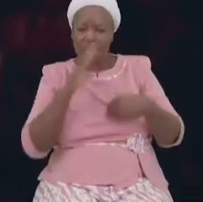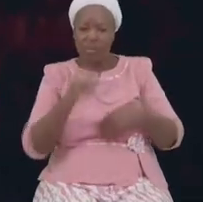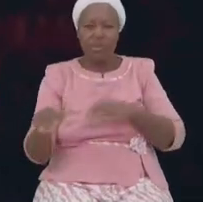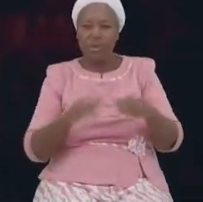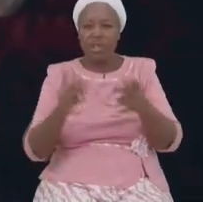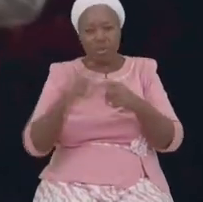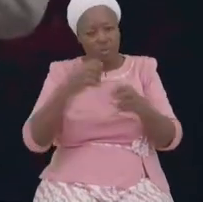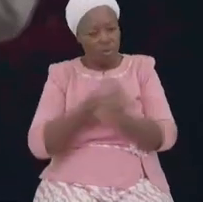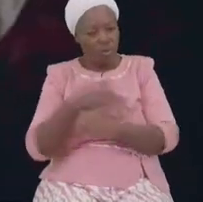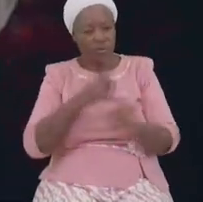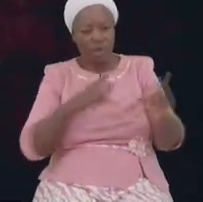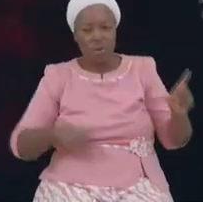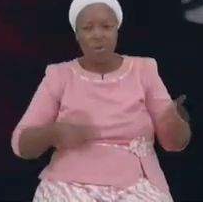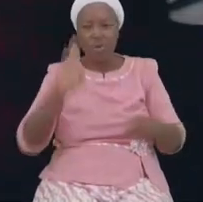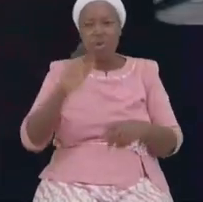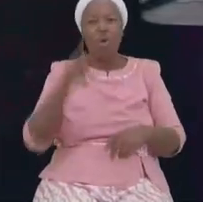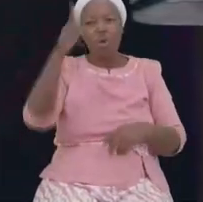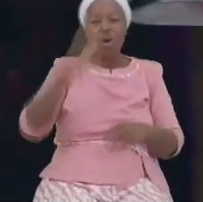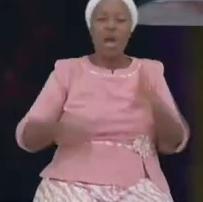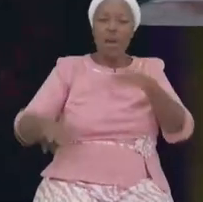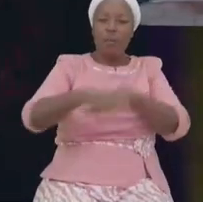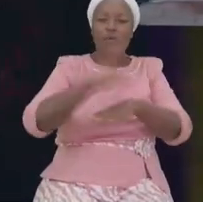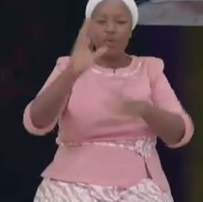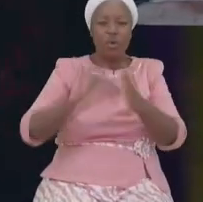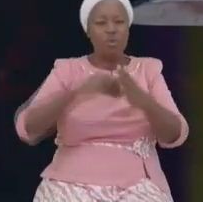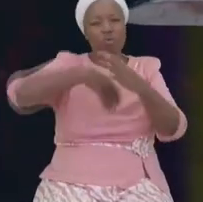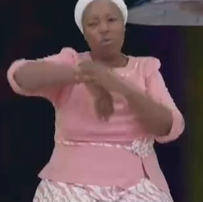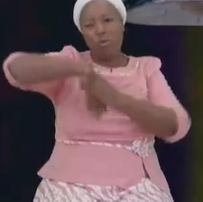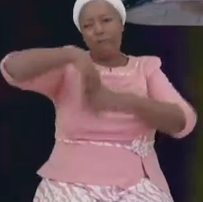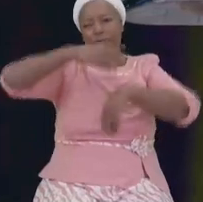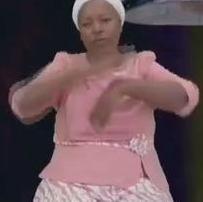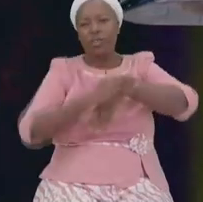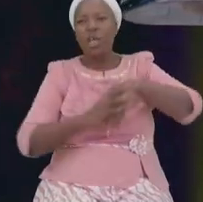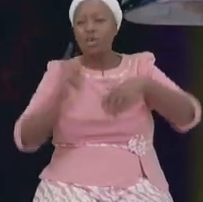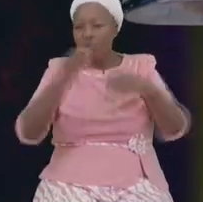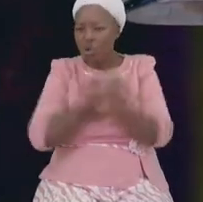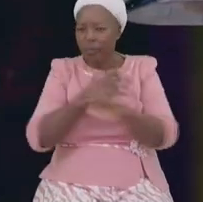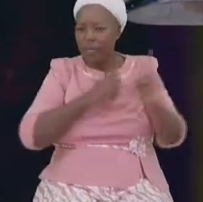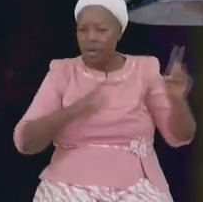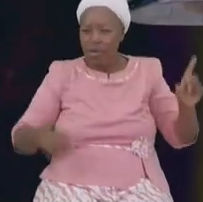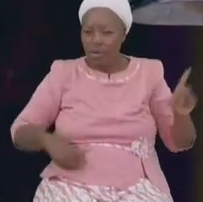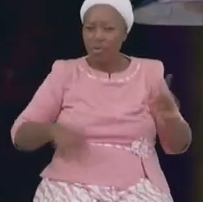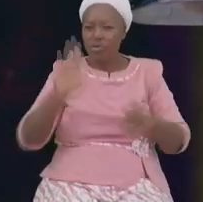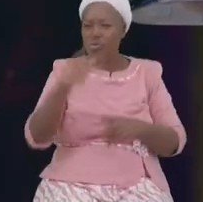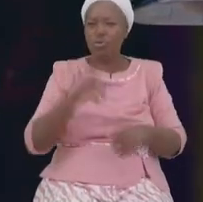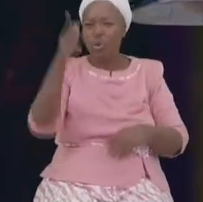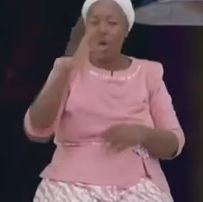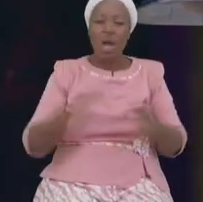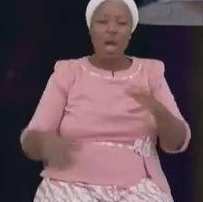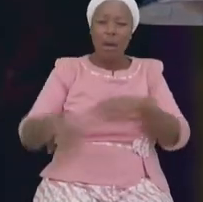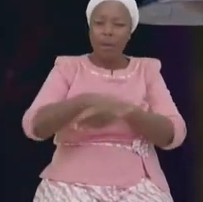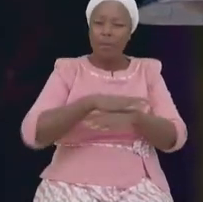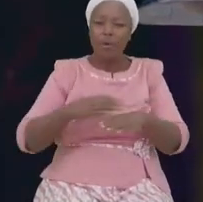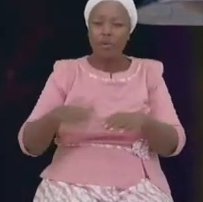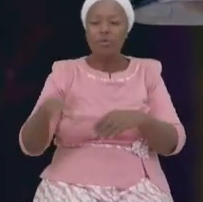Dieu, au-dessus de votre confort. Vous aimerez l'Éternel, votre Dieu, au-dessus de votre zone de